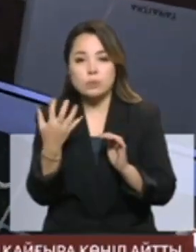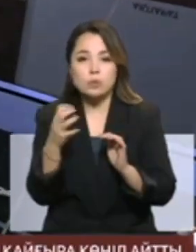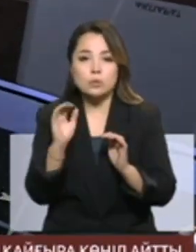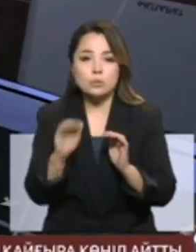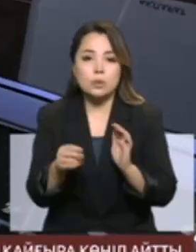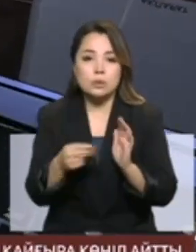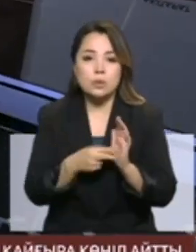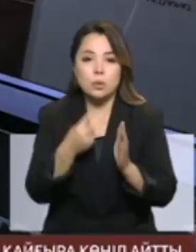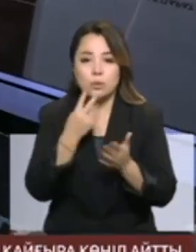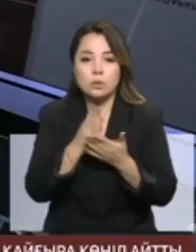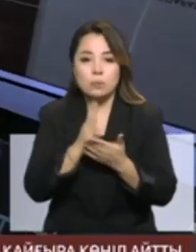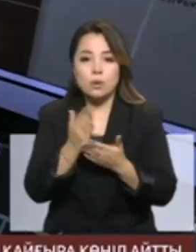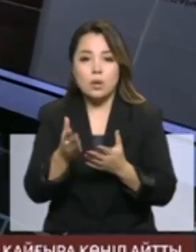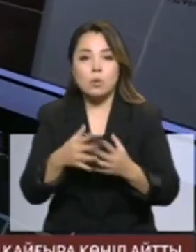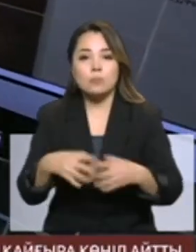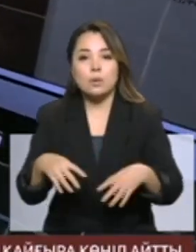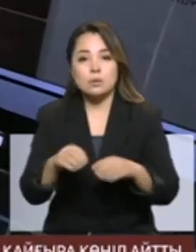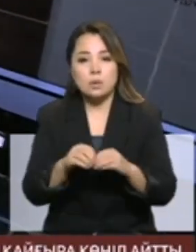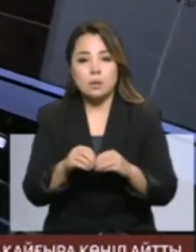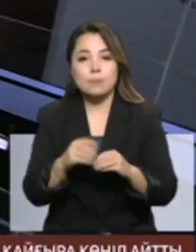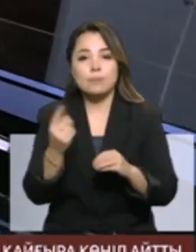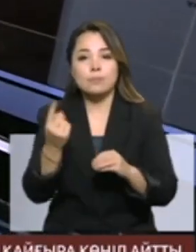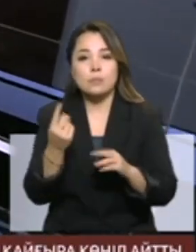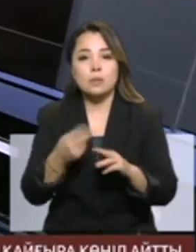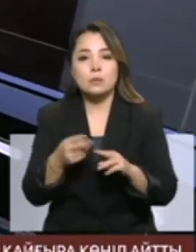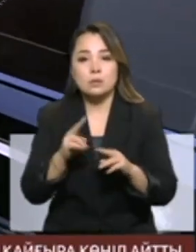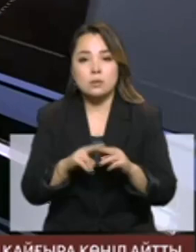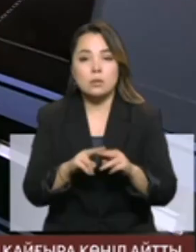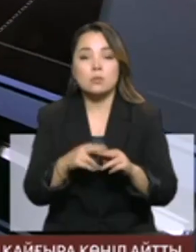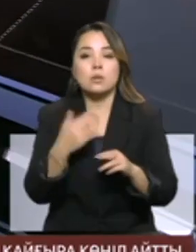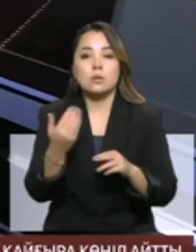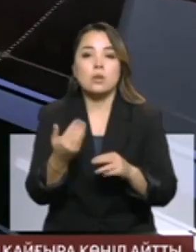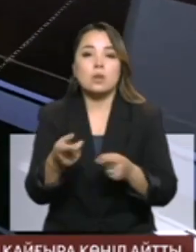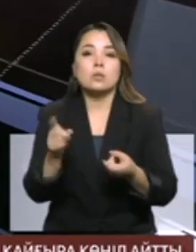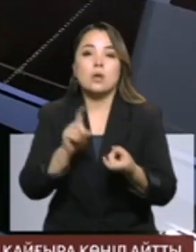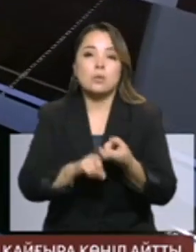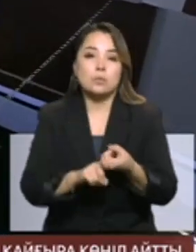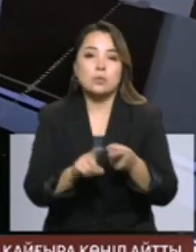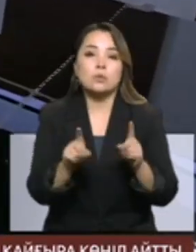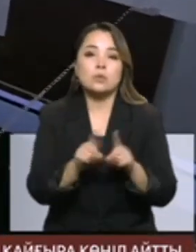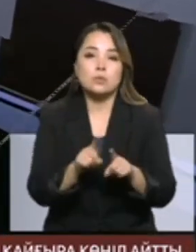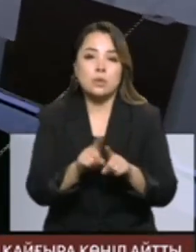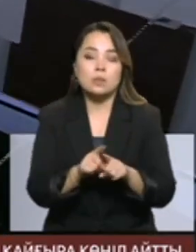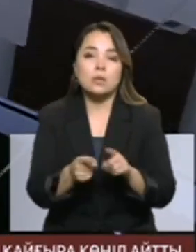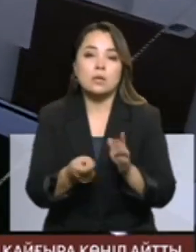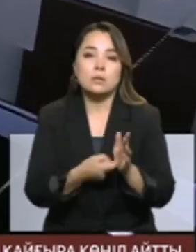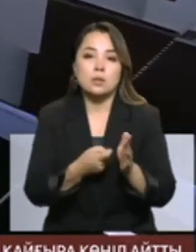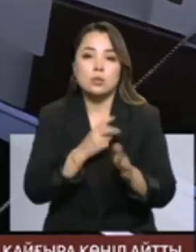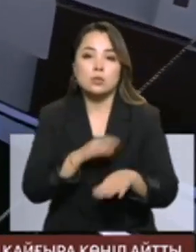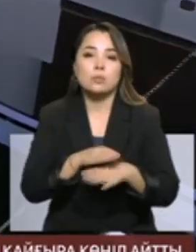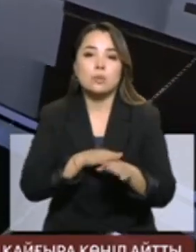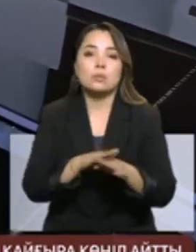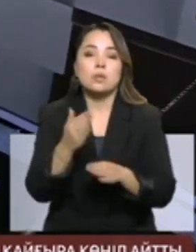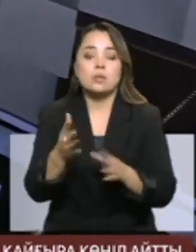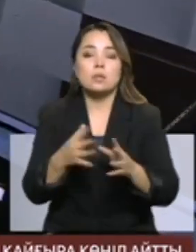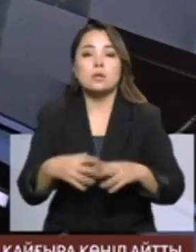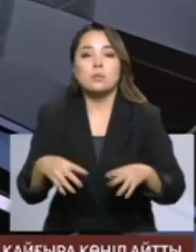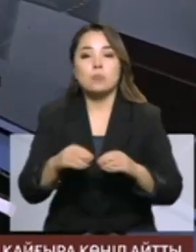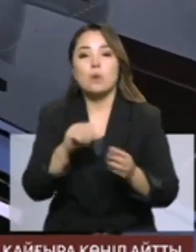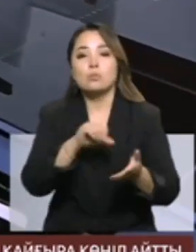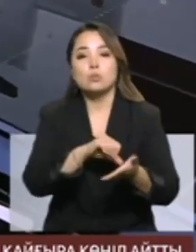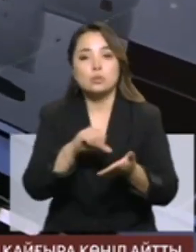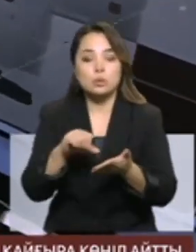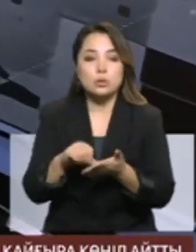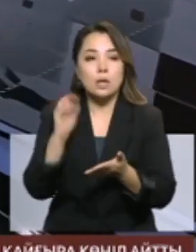теңге құрайтын болады. Отбасына ол біріншіден оның тәуелді, ол кенішіге тәуелді жанұяларының